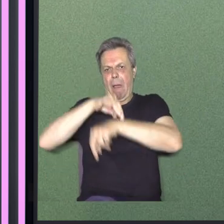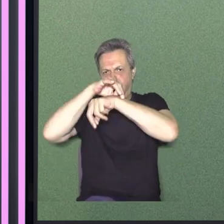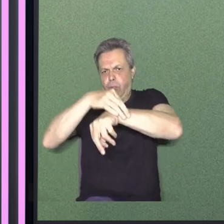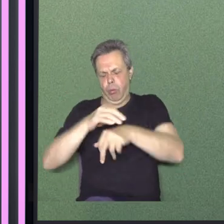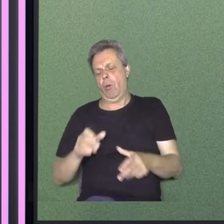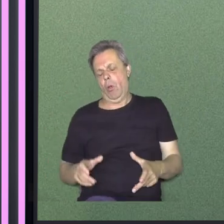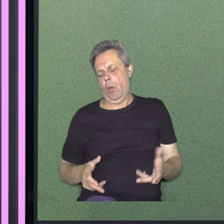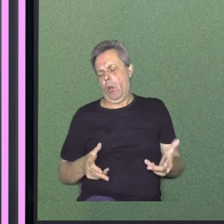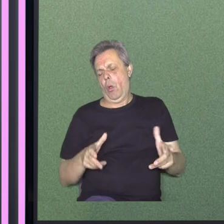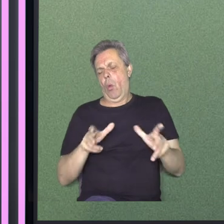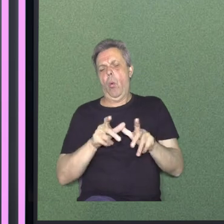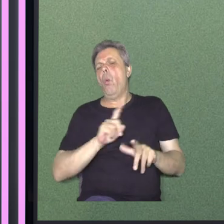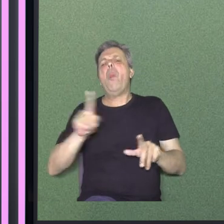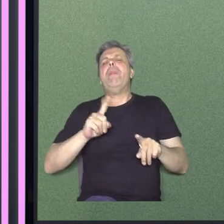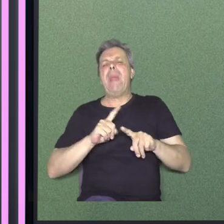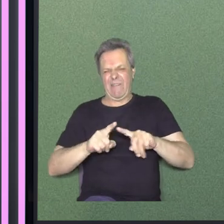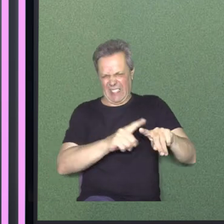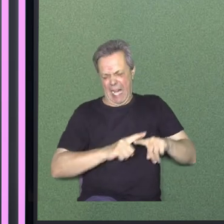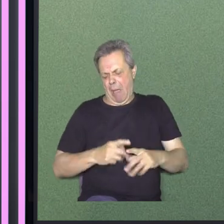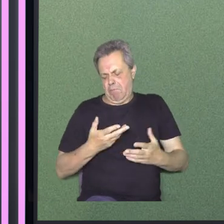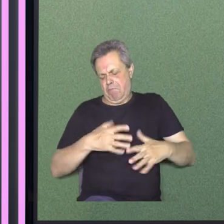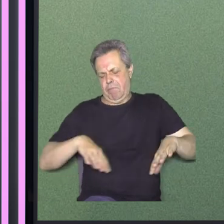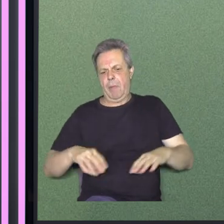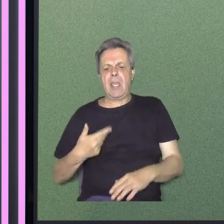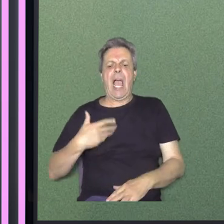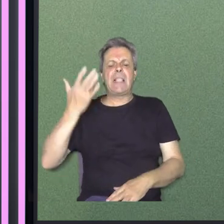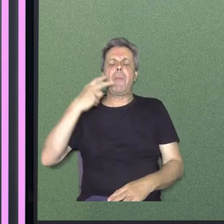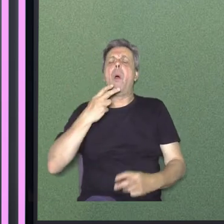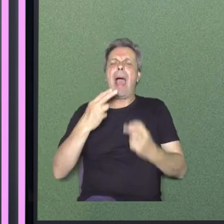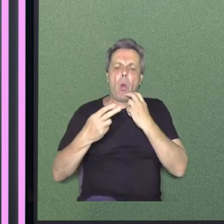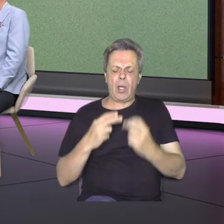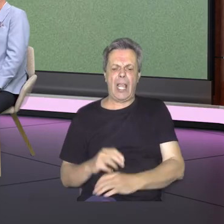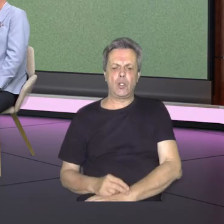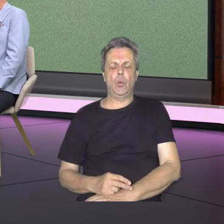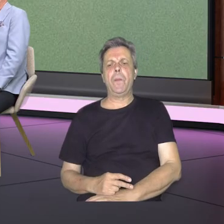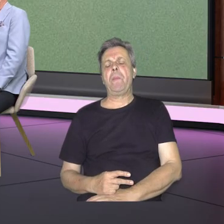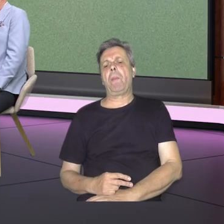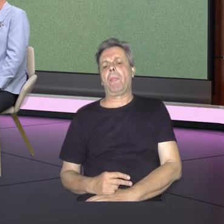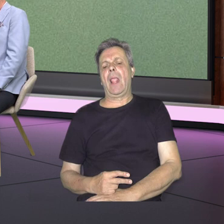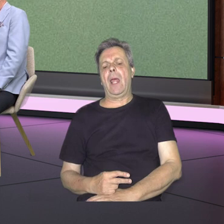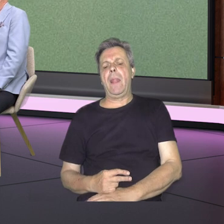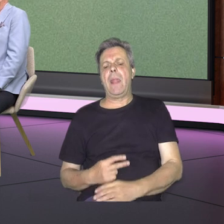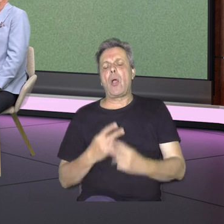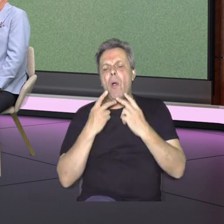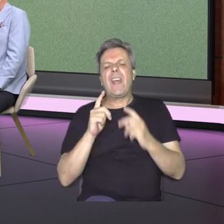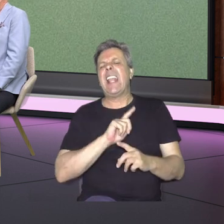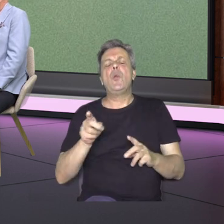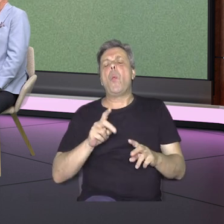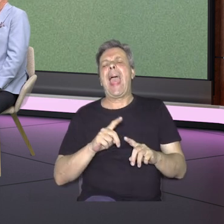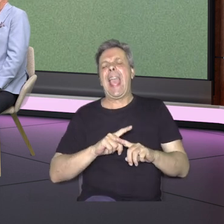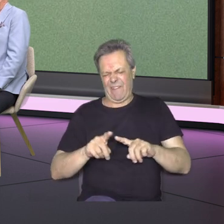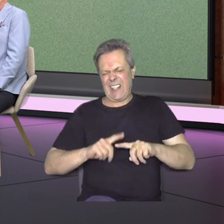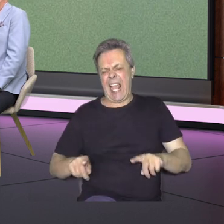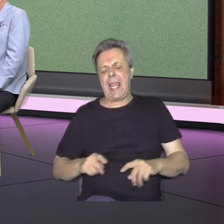zemlja i bio sam na kongresu, na konferenciji